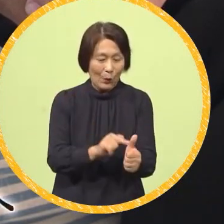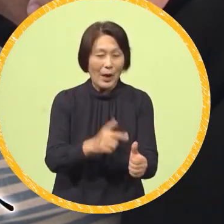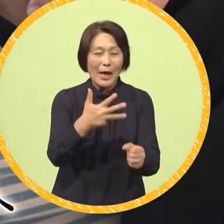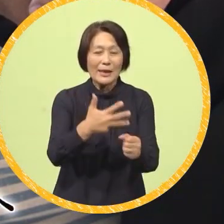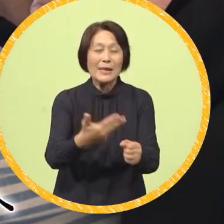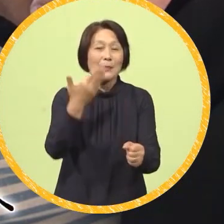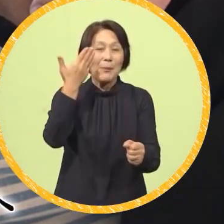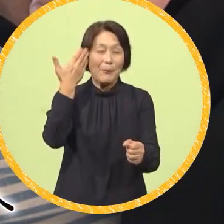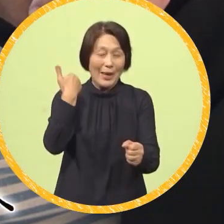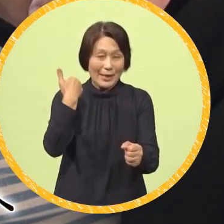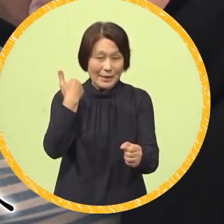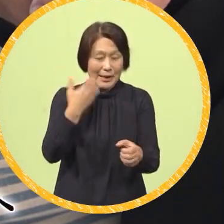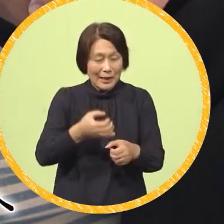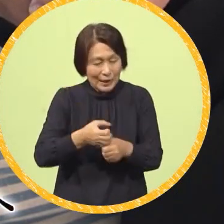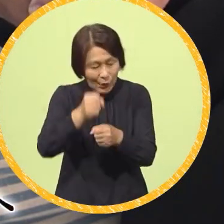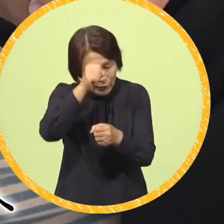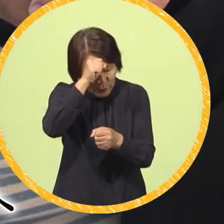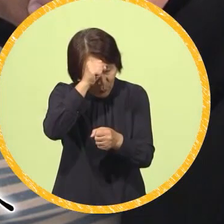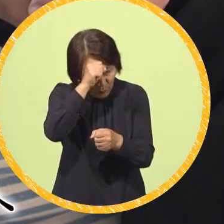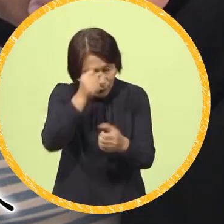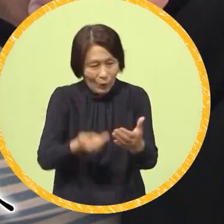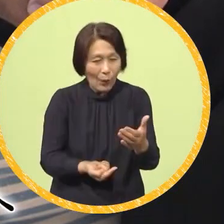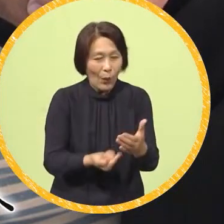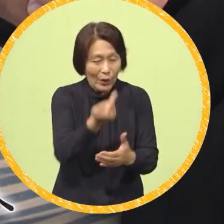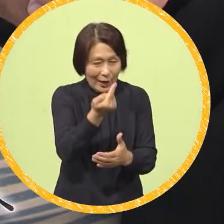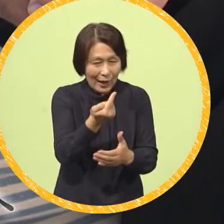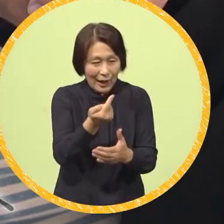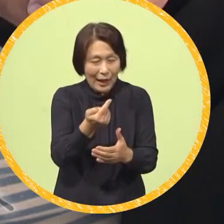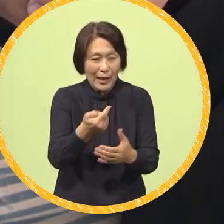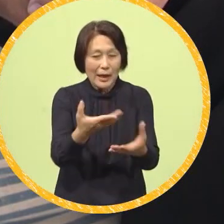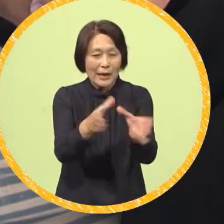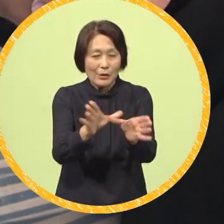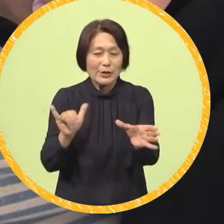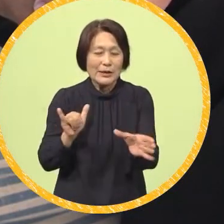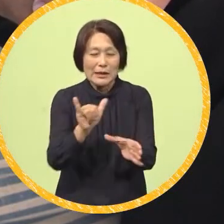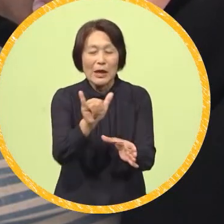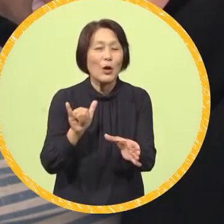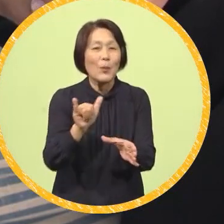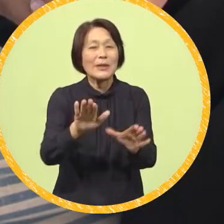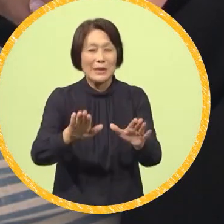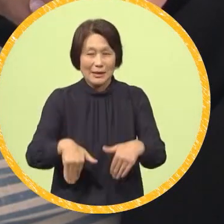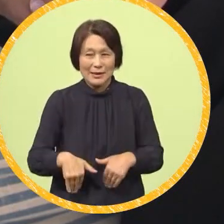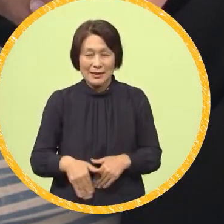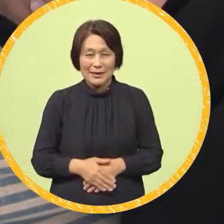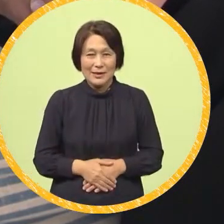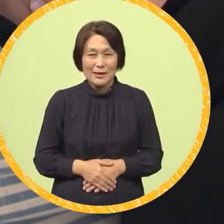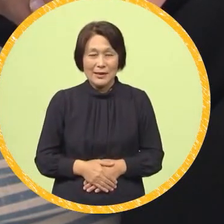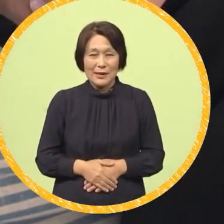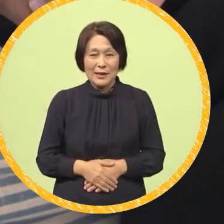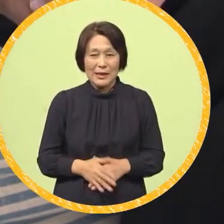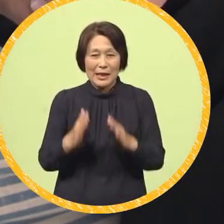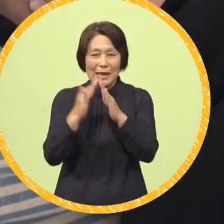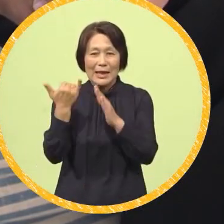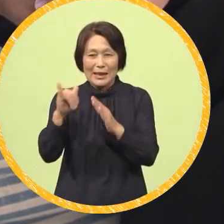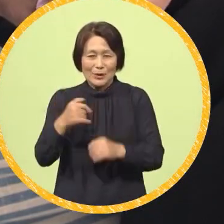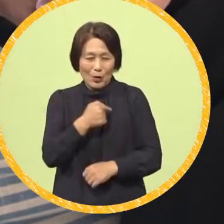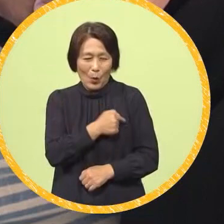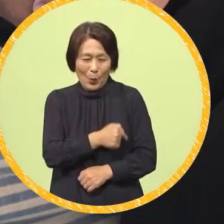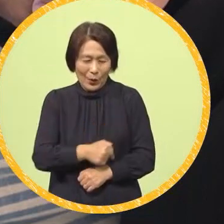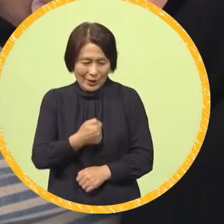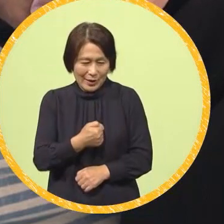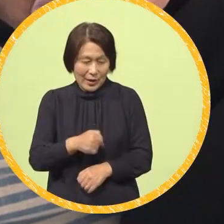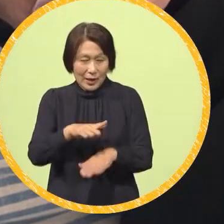前に危険ドラッグの依存症になってしまい、ダルクに通うようになりました。 まあ、家族の思いとしては、まあ、最